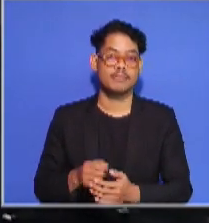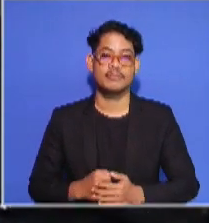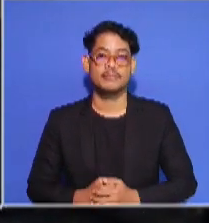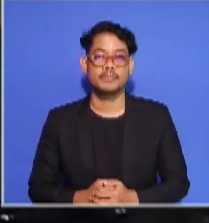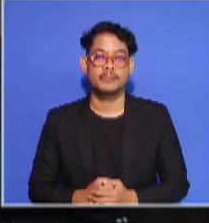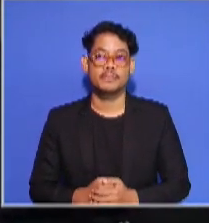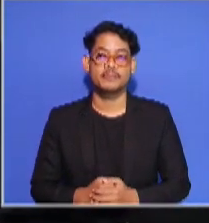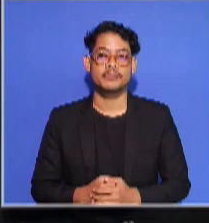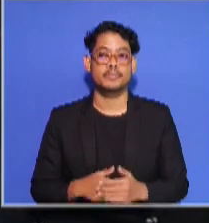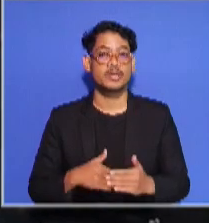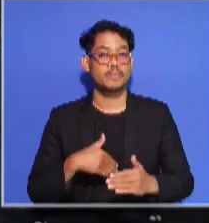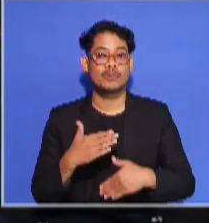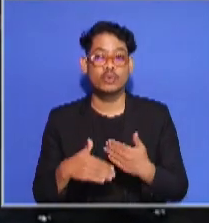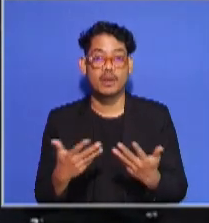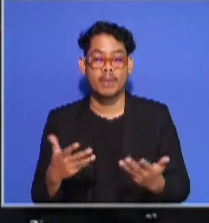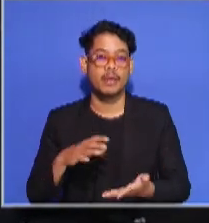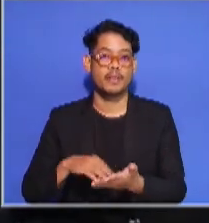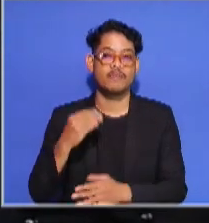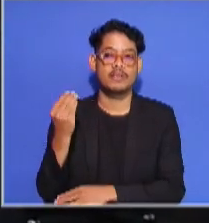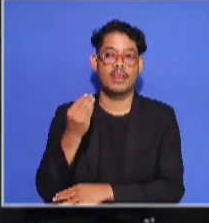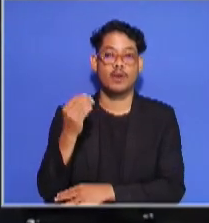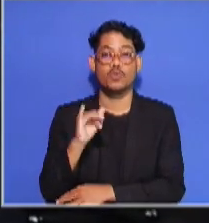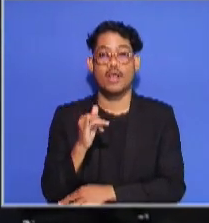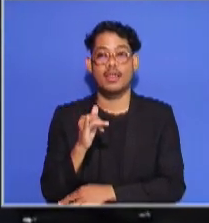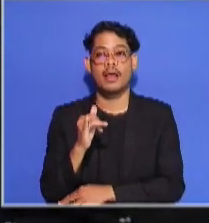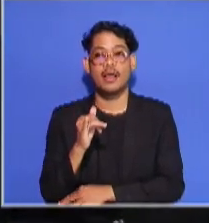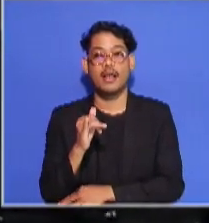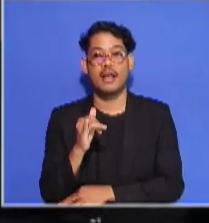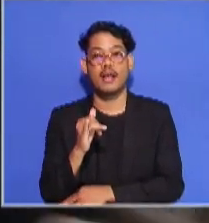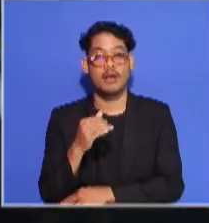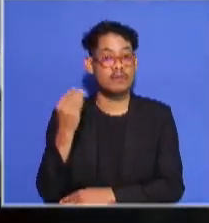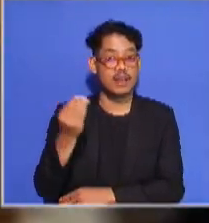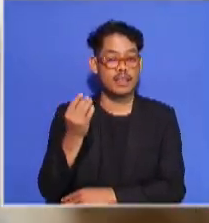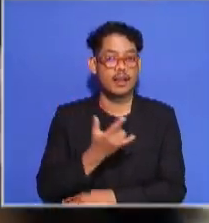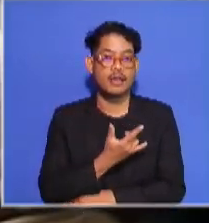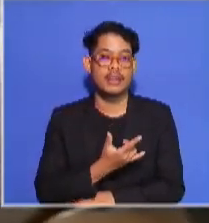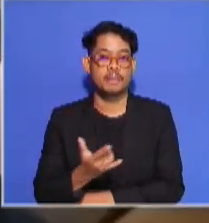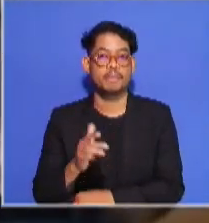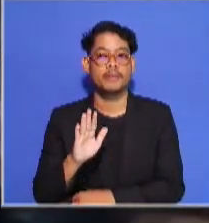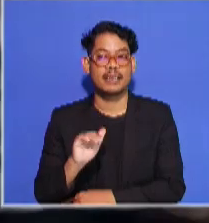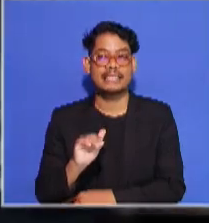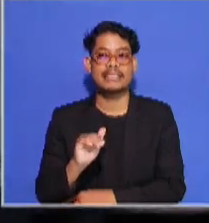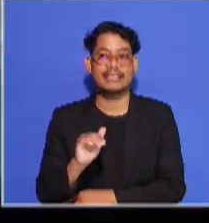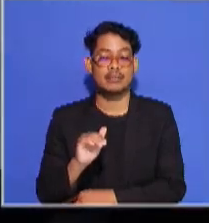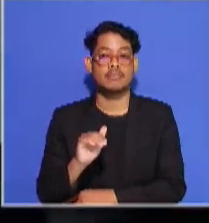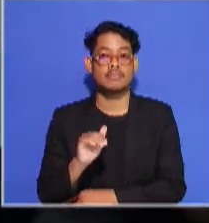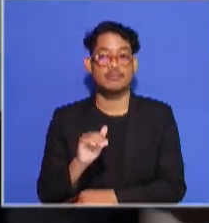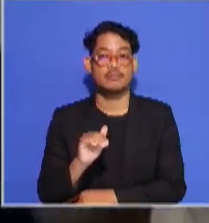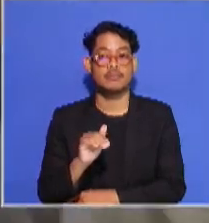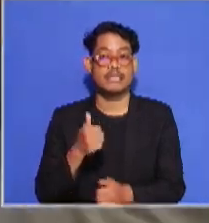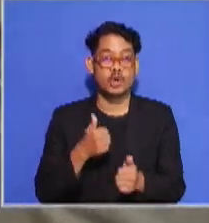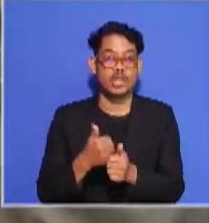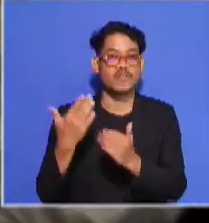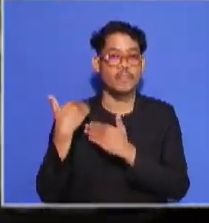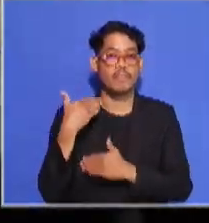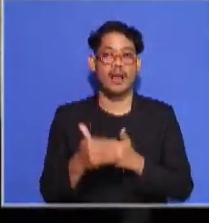Industri pariwisata DIY saat ini sedang menggalakkan sustainable tourism, yaitu bagaimana pariwisata berkelanjutan dan bertanggung jawab.